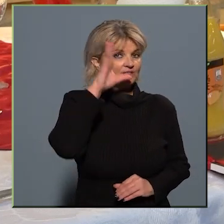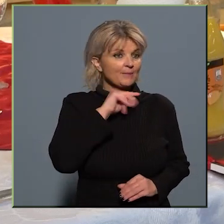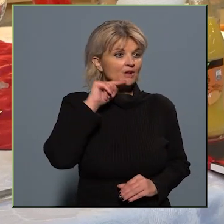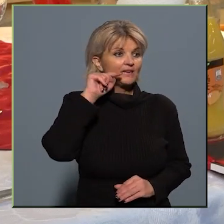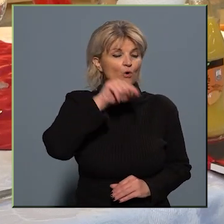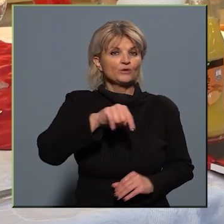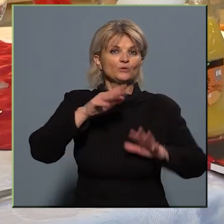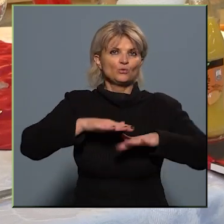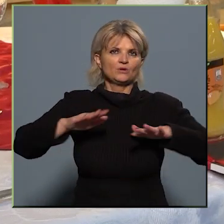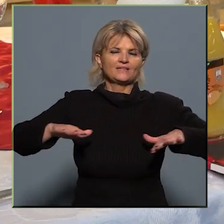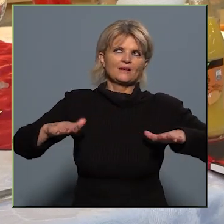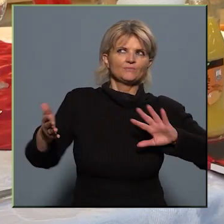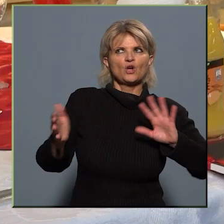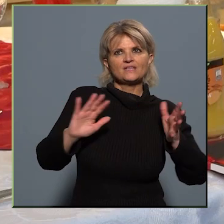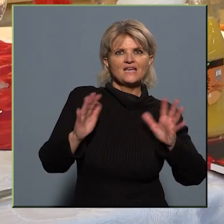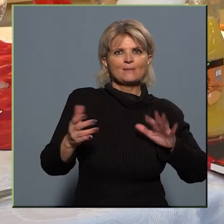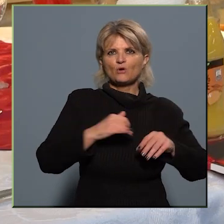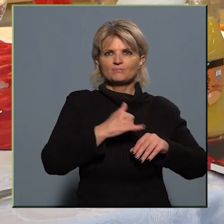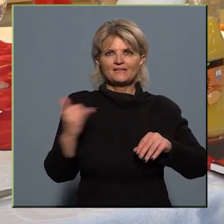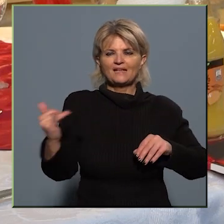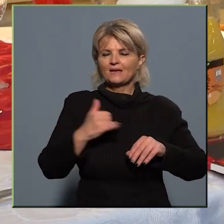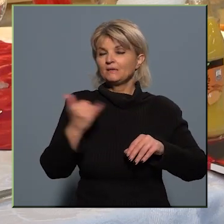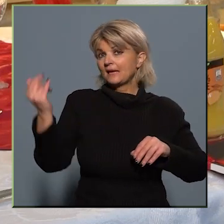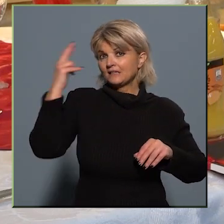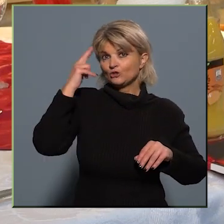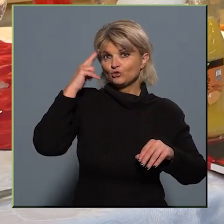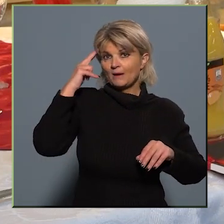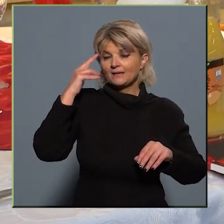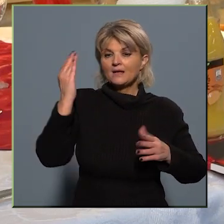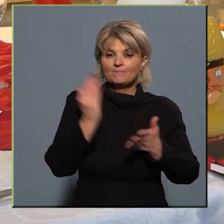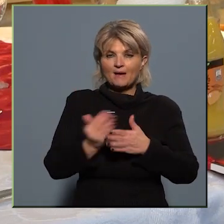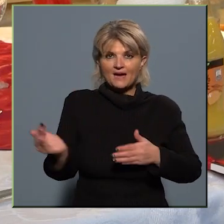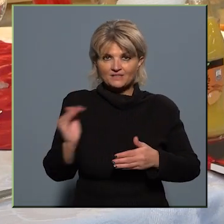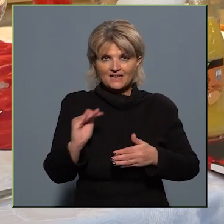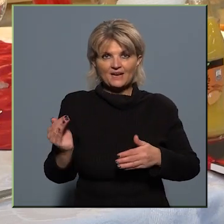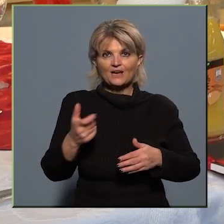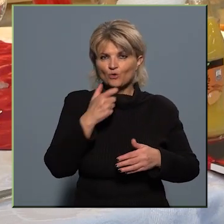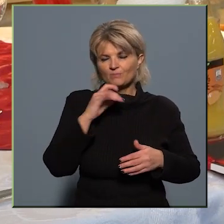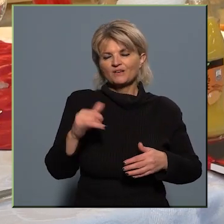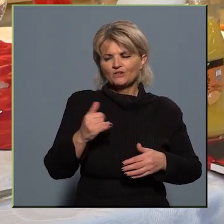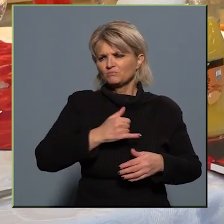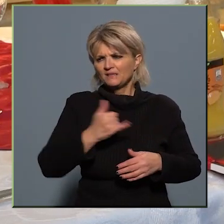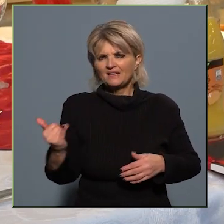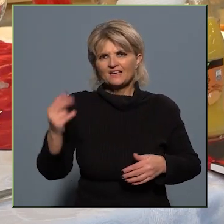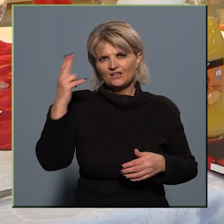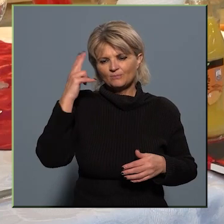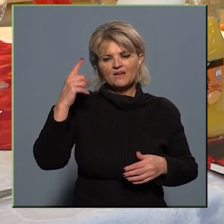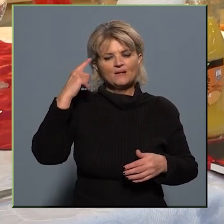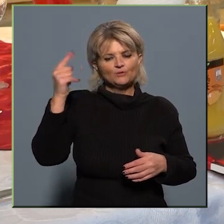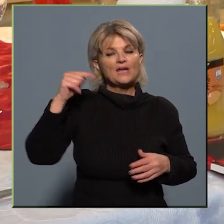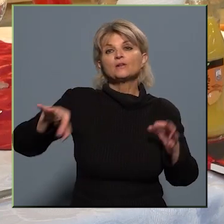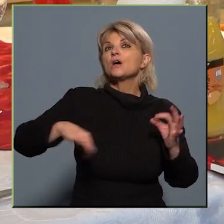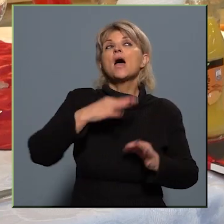ott ültek, ezért nagyjából mindenkit ismert, már gyerekként is, meg a gyereket is ismerték, tudták, hogy az a